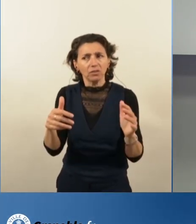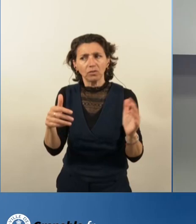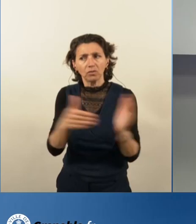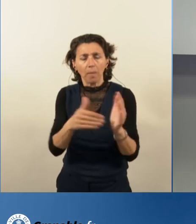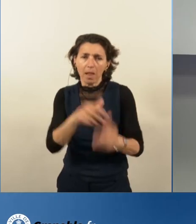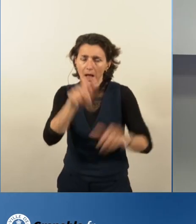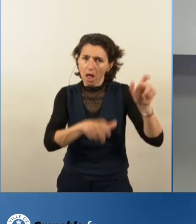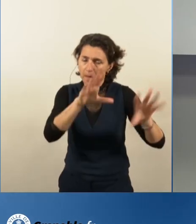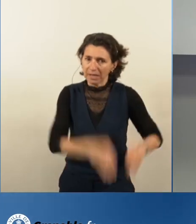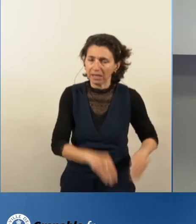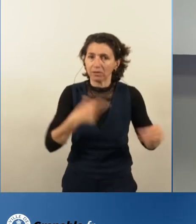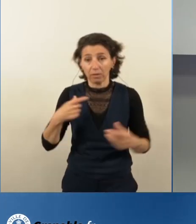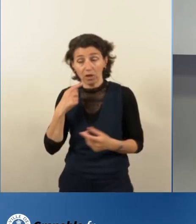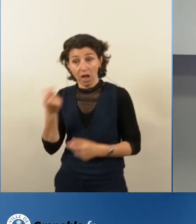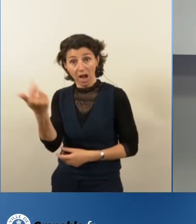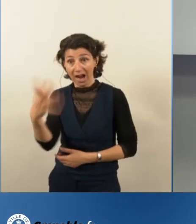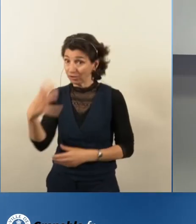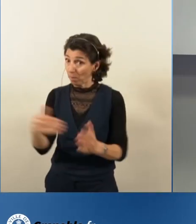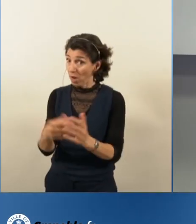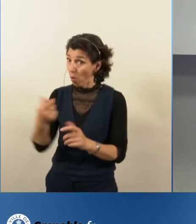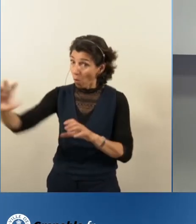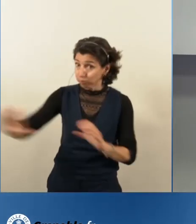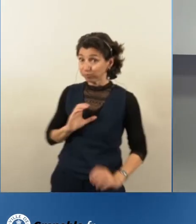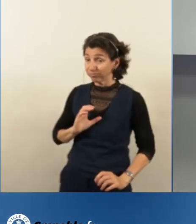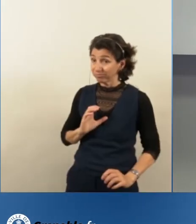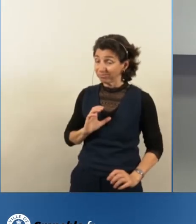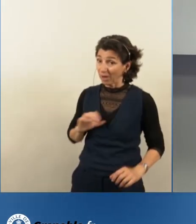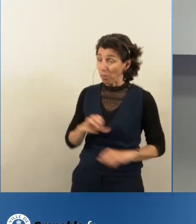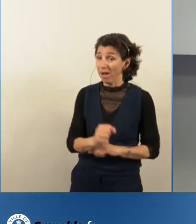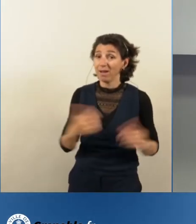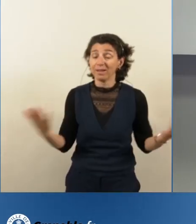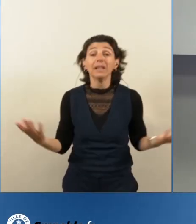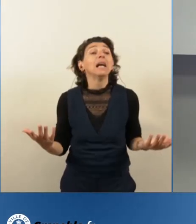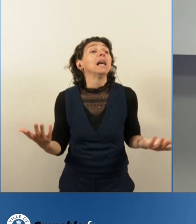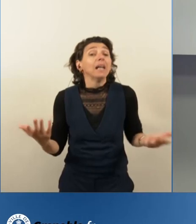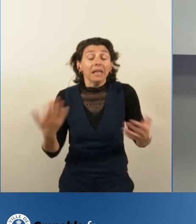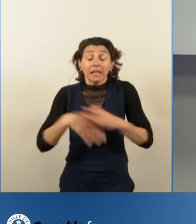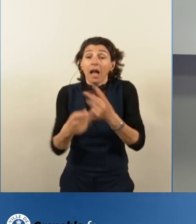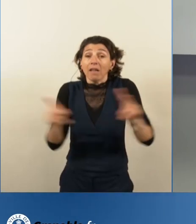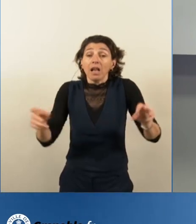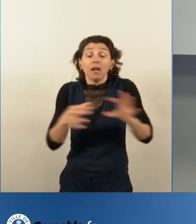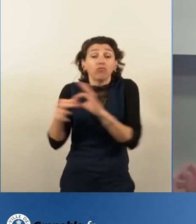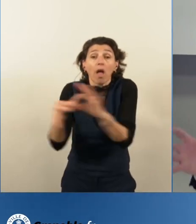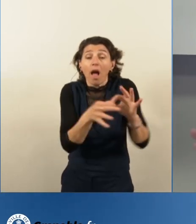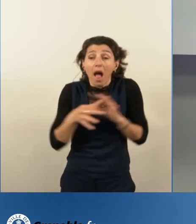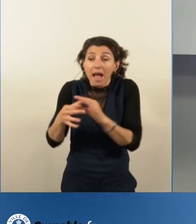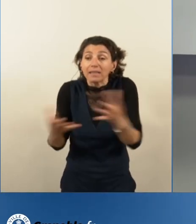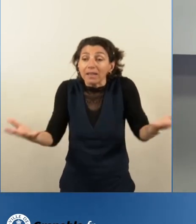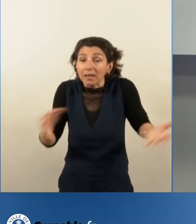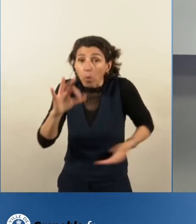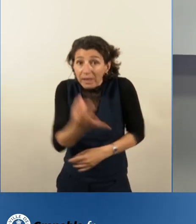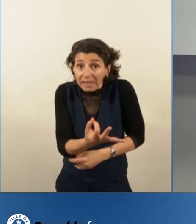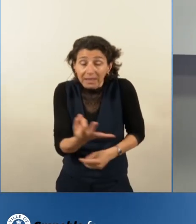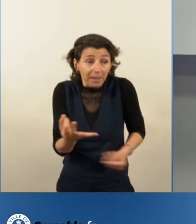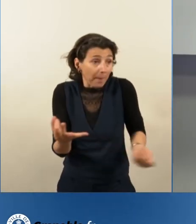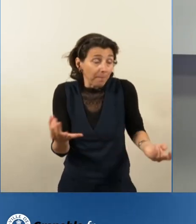de la sorte la solidarité métropolitaine elle devrait s'exercer évidemment par une convergence